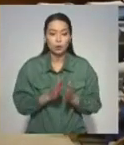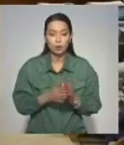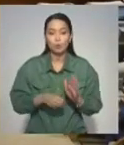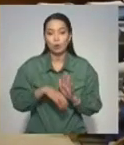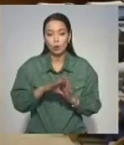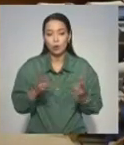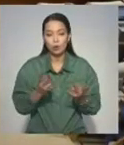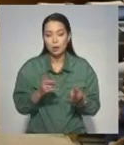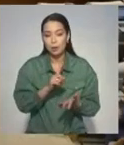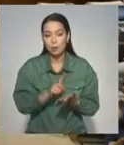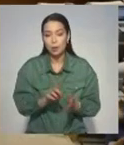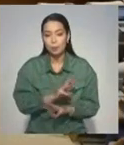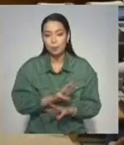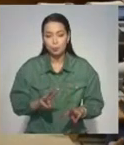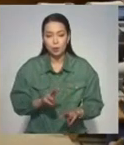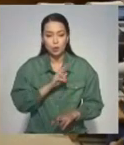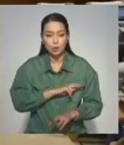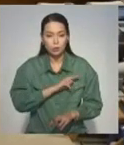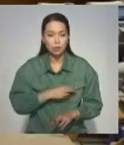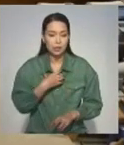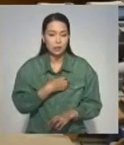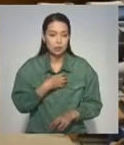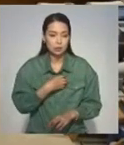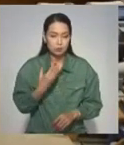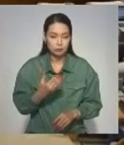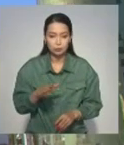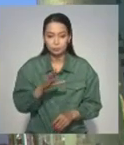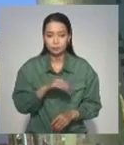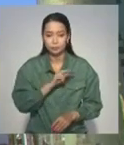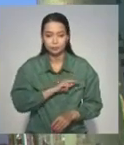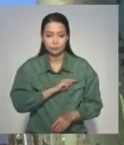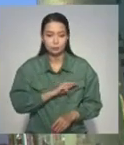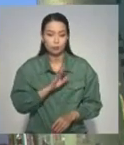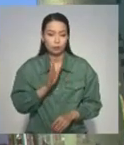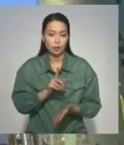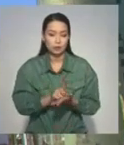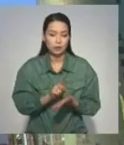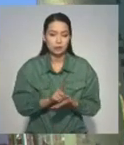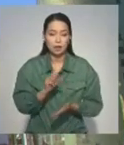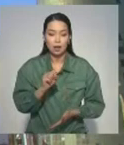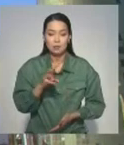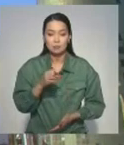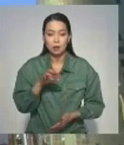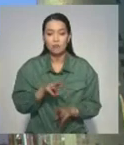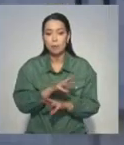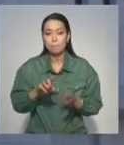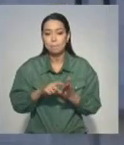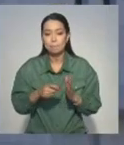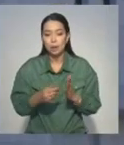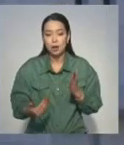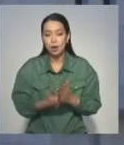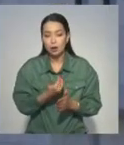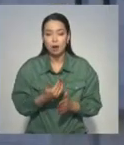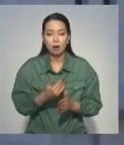міндеттер үкіметтің жұмысының негізгі басымдықтары болады. Алихан Смаиловтың ендігі міндеті министрлер кабинетін қайта